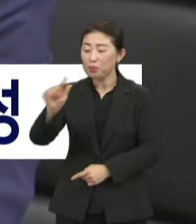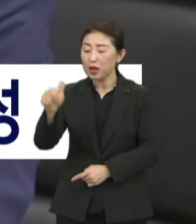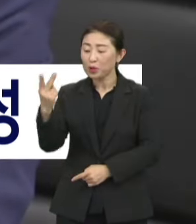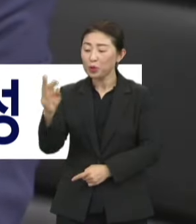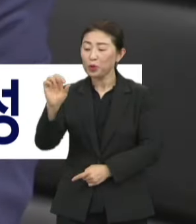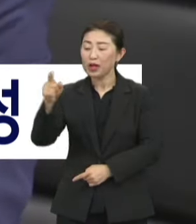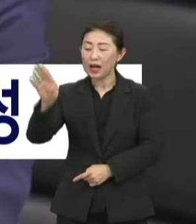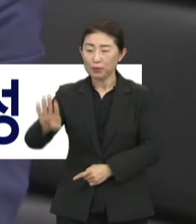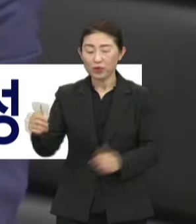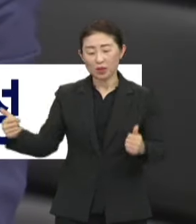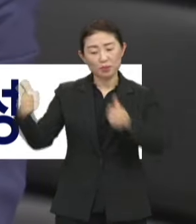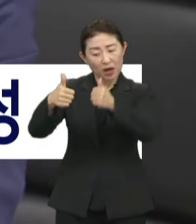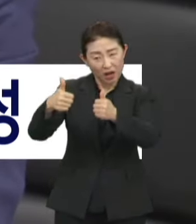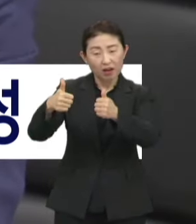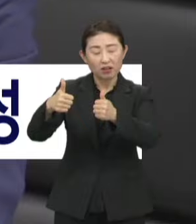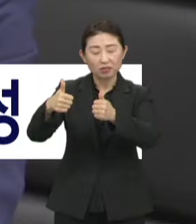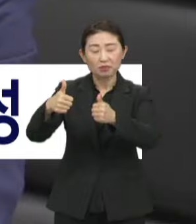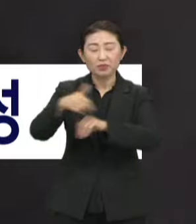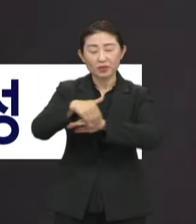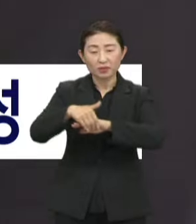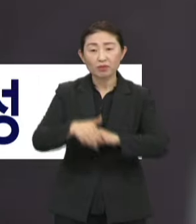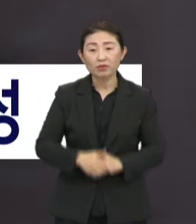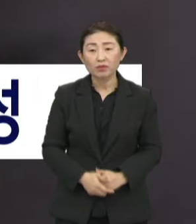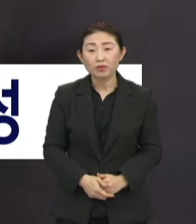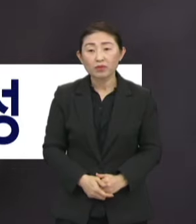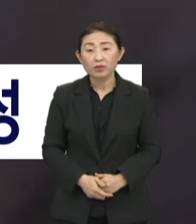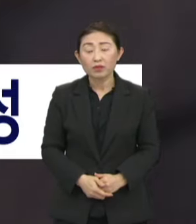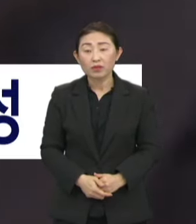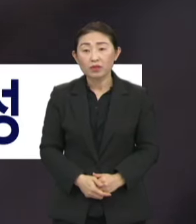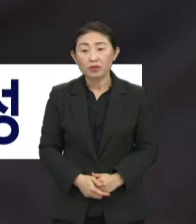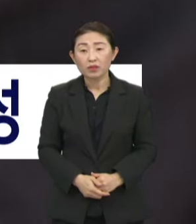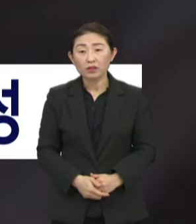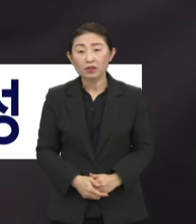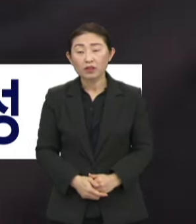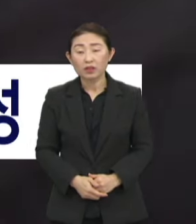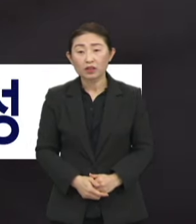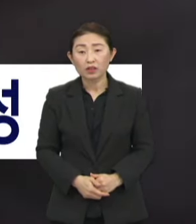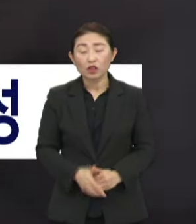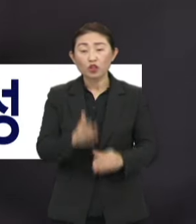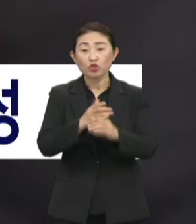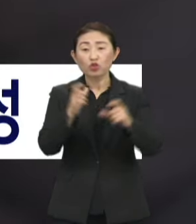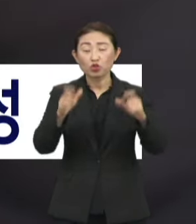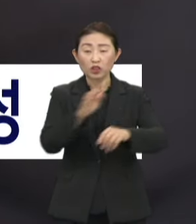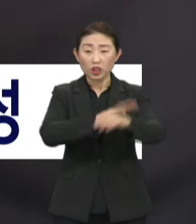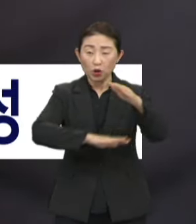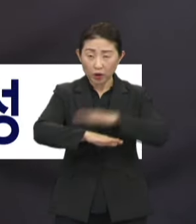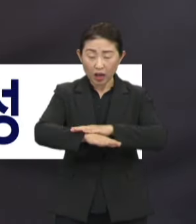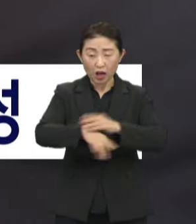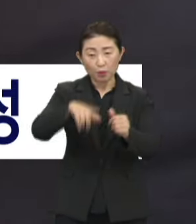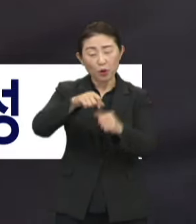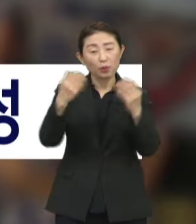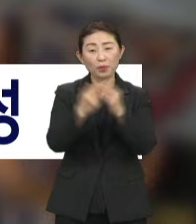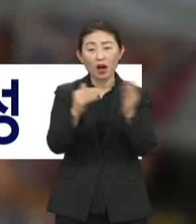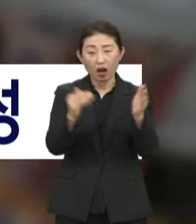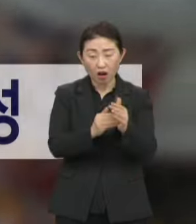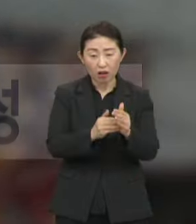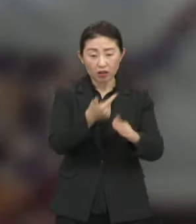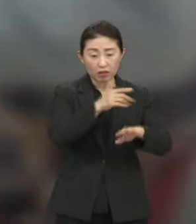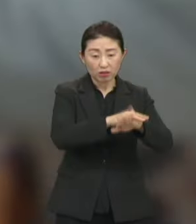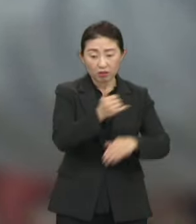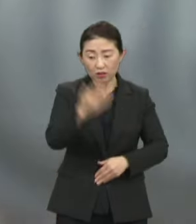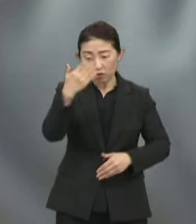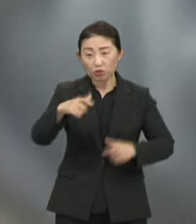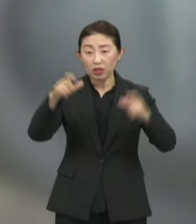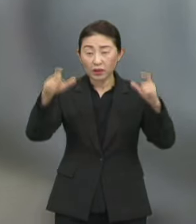박용갑 후보와 총선에서 첫 맞대결을 벌리게 됐습니다 한편 대전 중구의 여야 공천이 마무리되면서 대전과